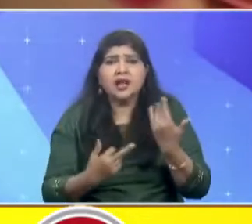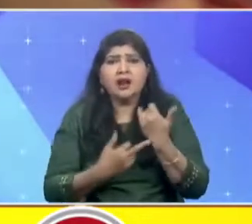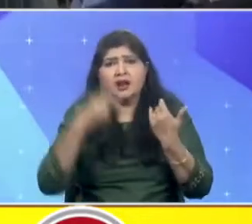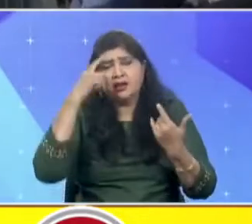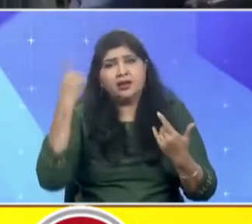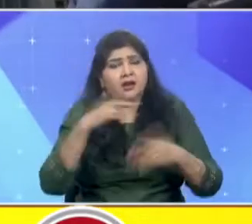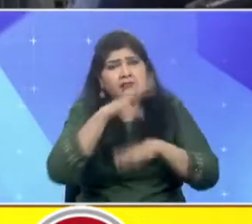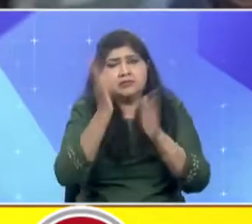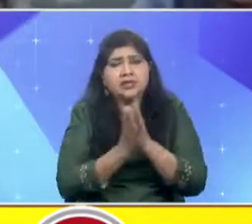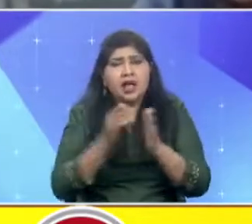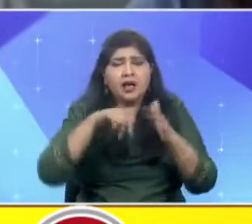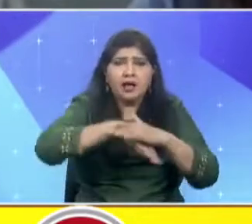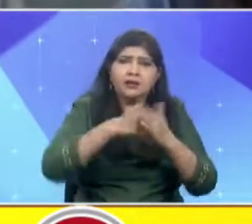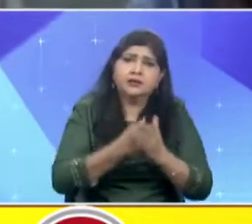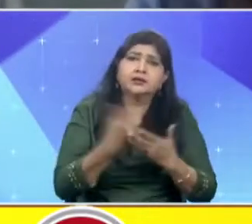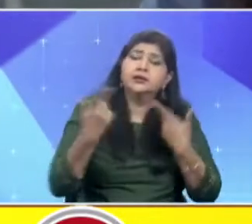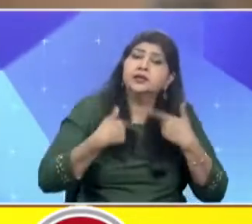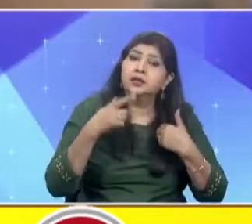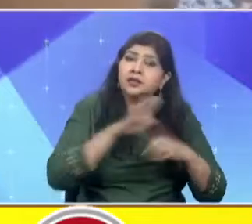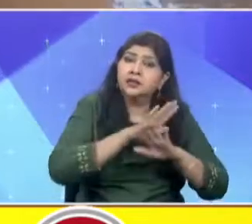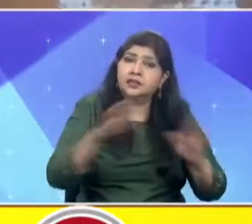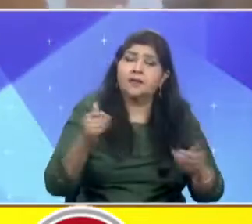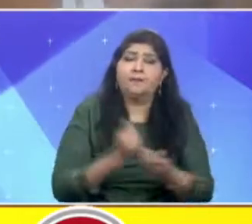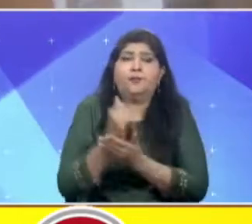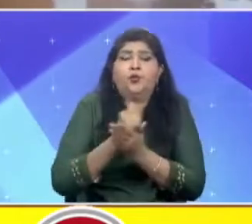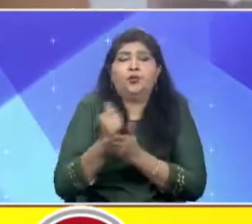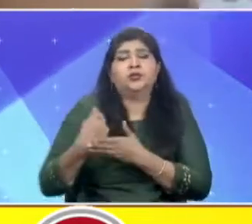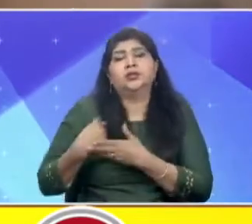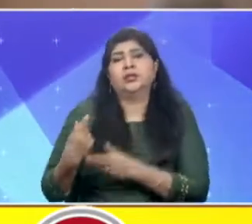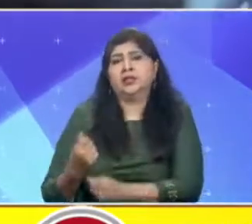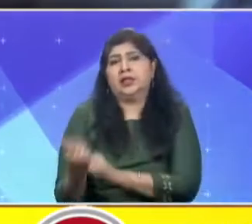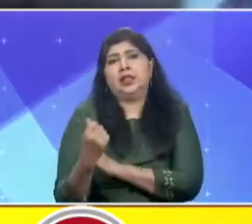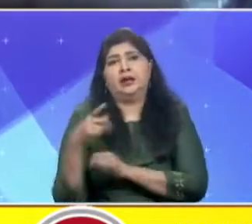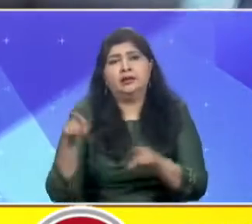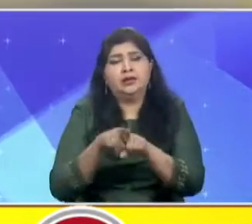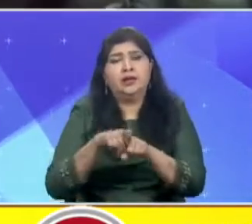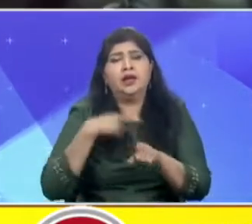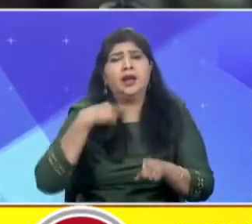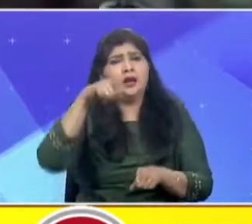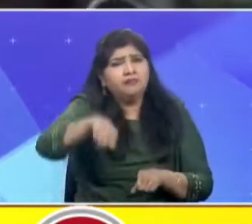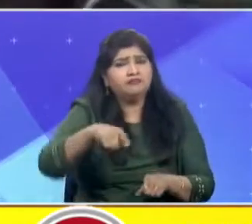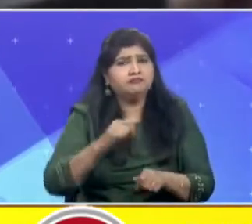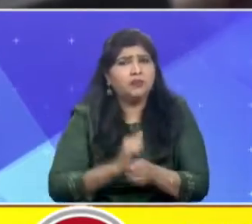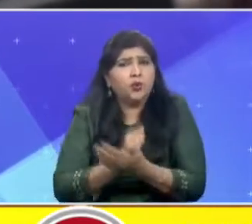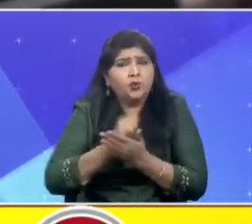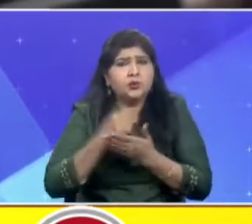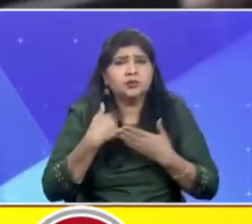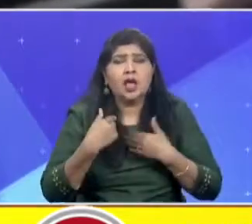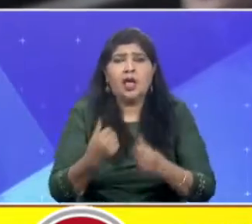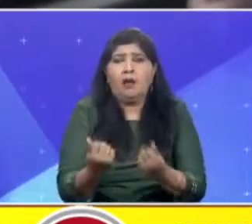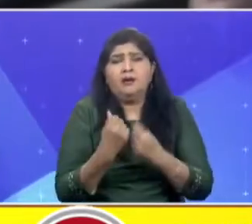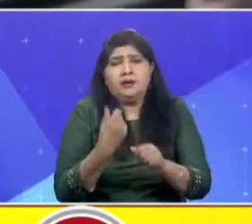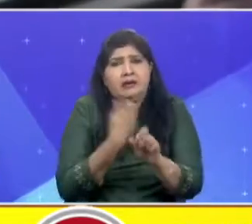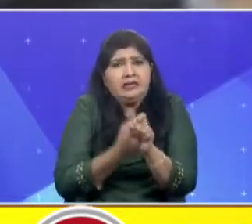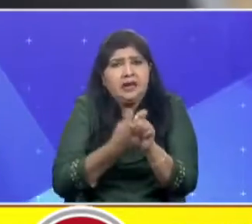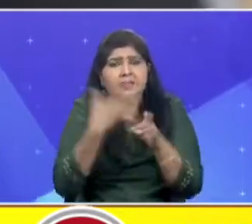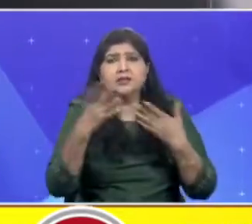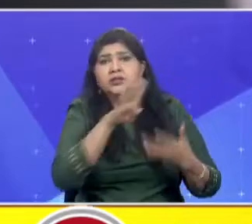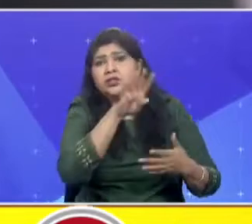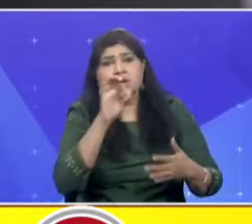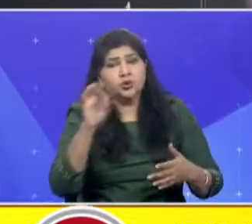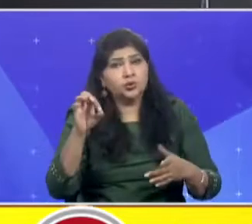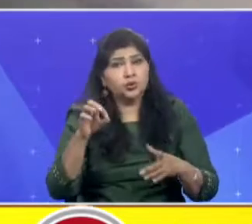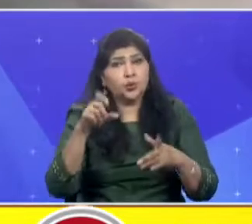ये सब इसकी सच्ची ताकत है। इनकी मेहनत से ही 400 बिलियन डॉलर